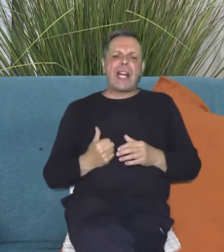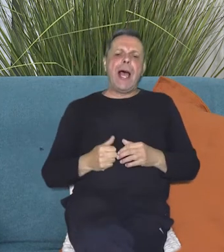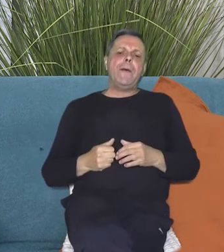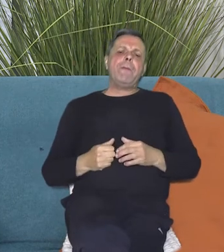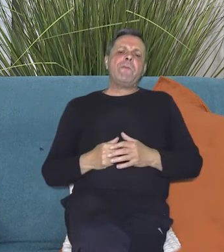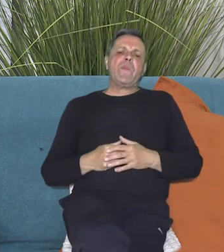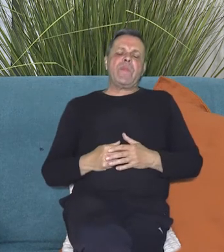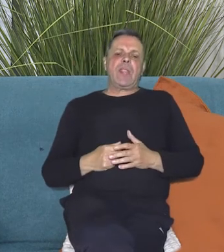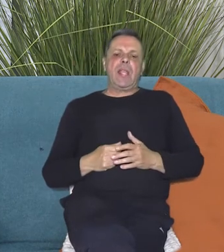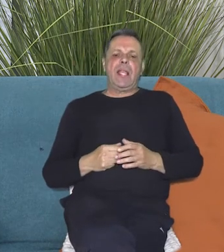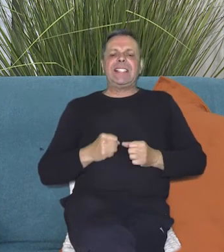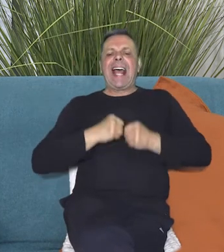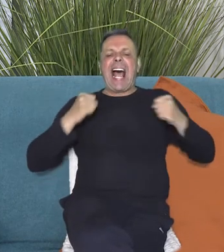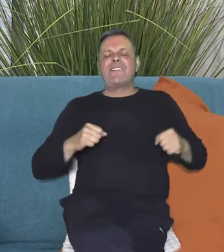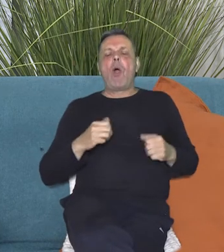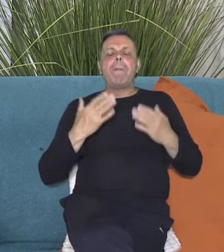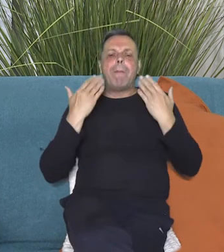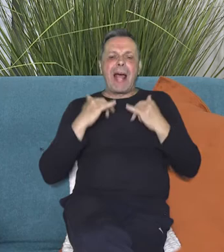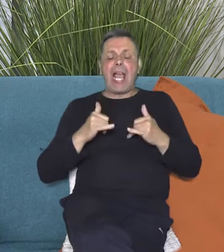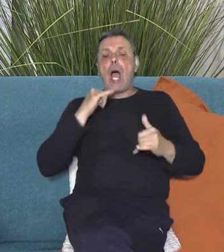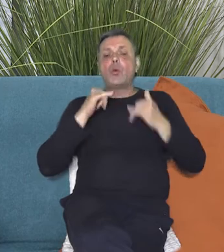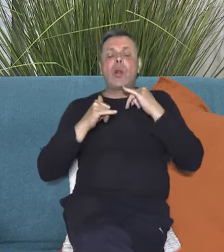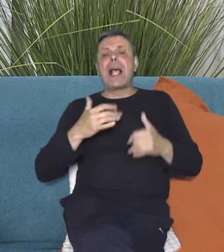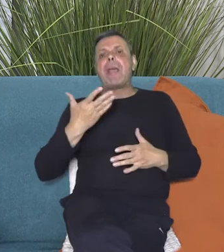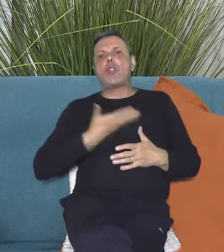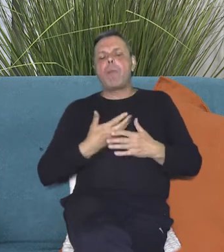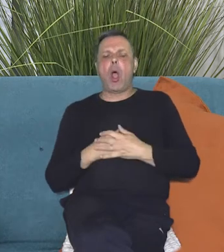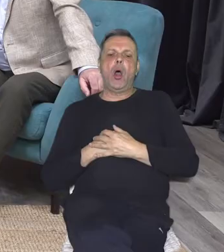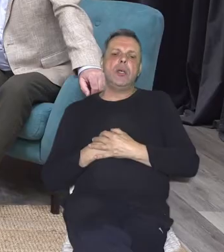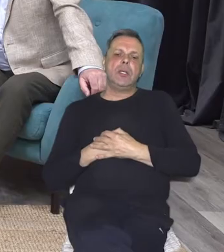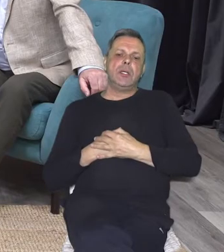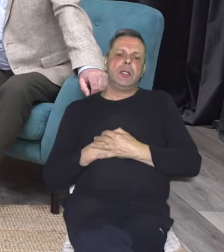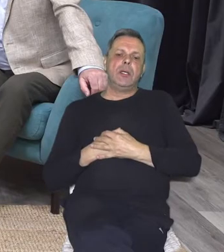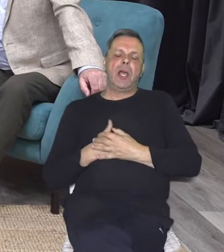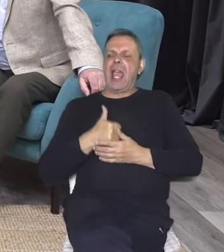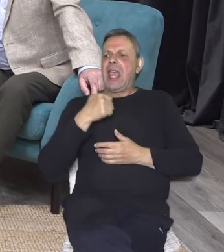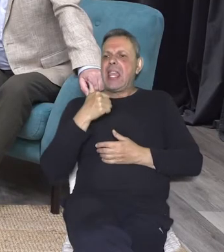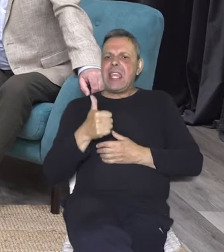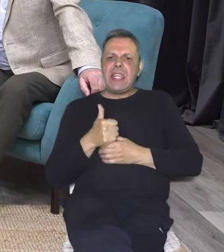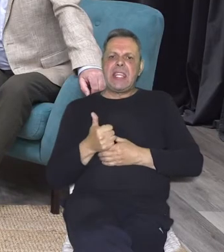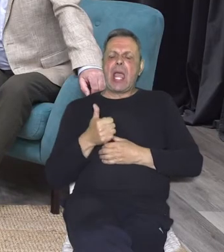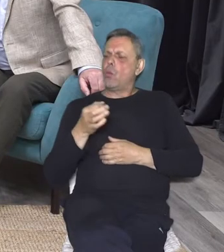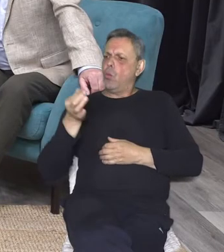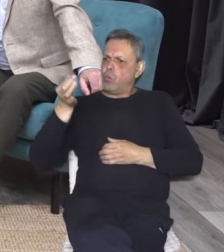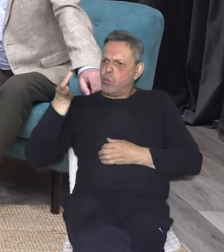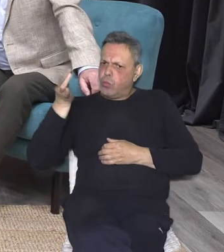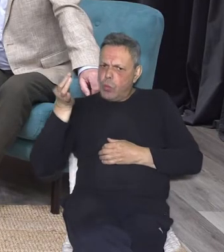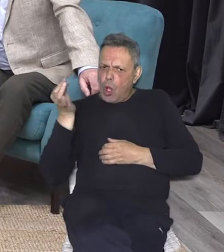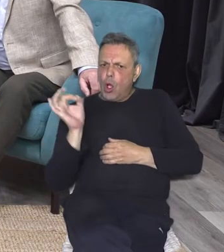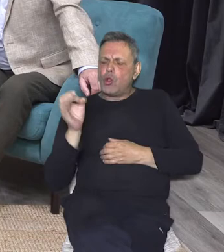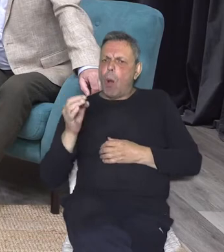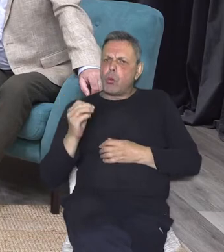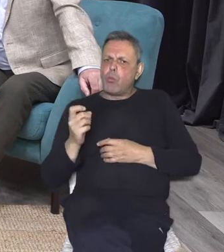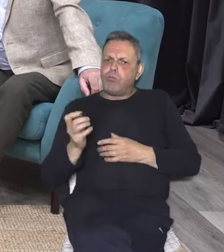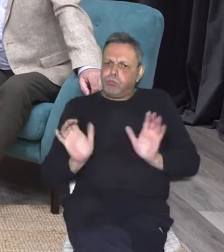godina je sa razvojem nacionalnog parka turizam je dobio baš jedan dobru, odnosno